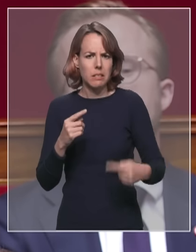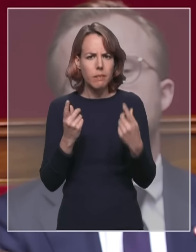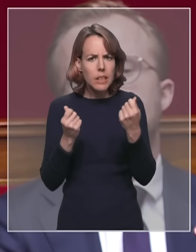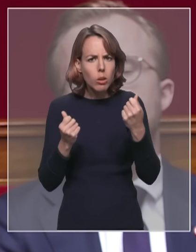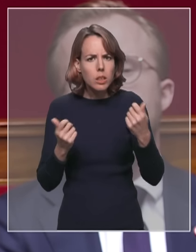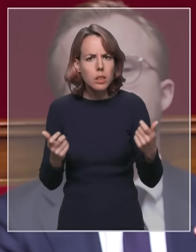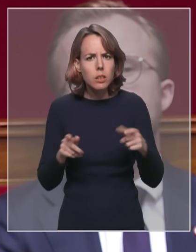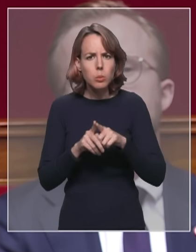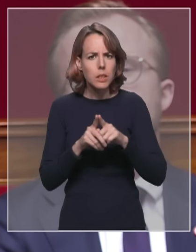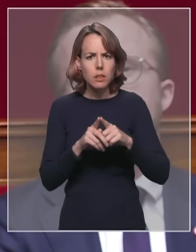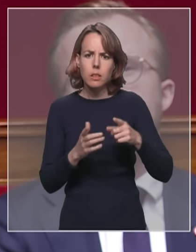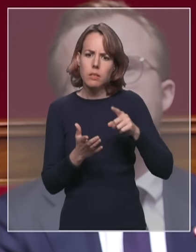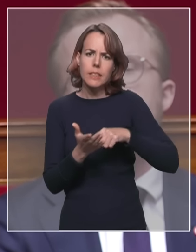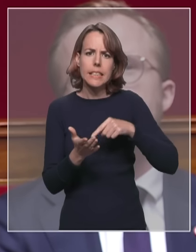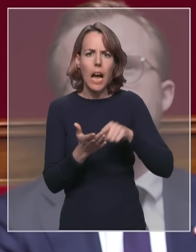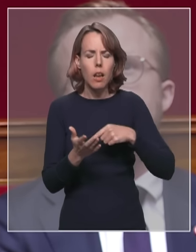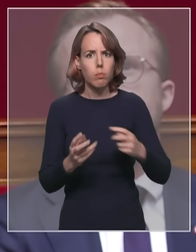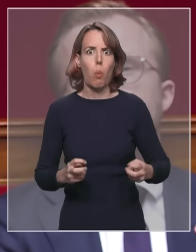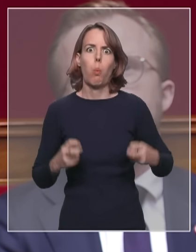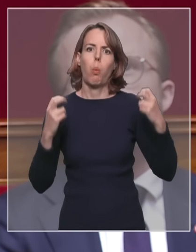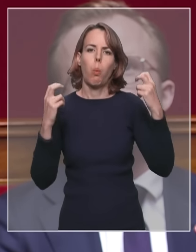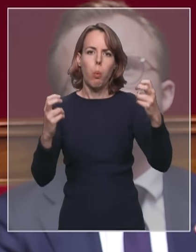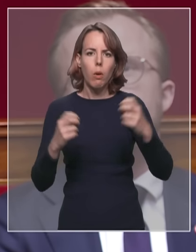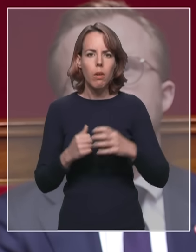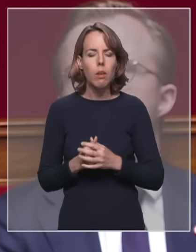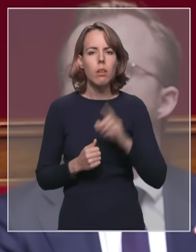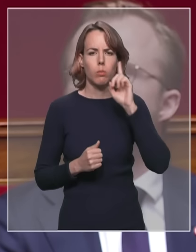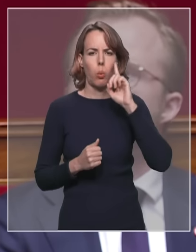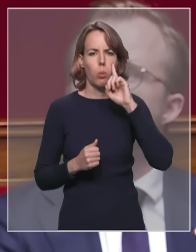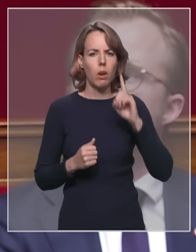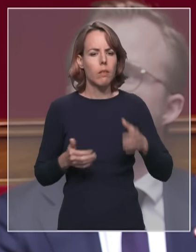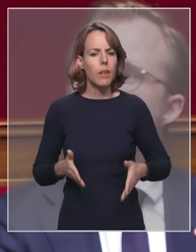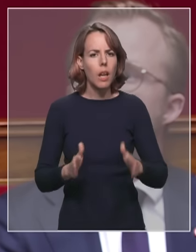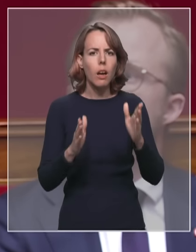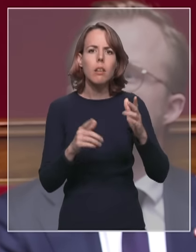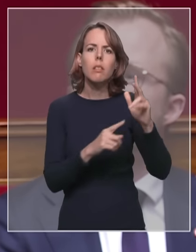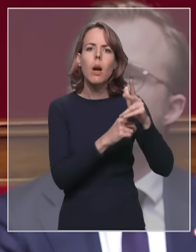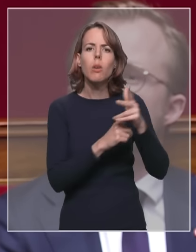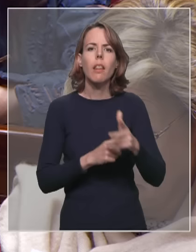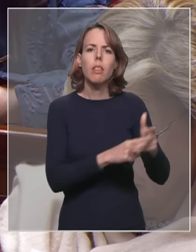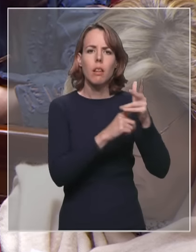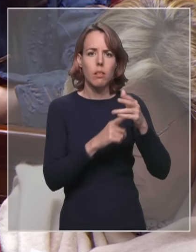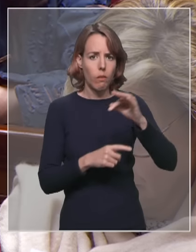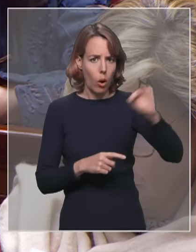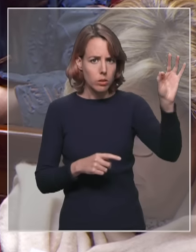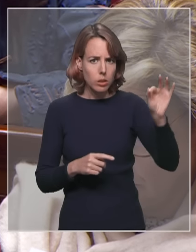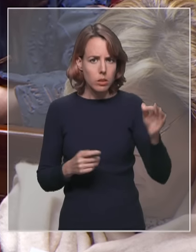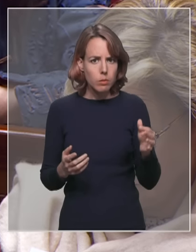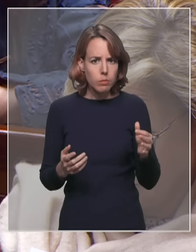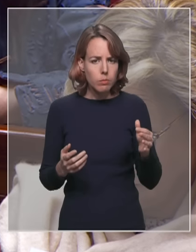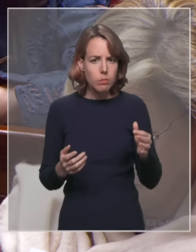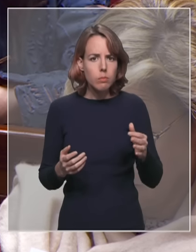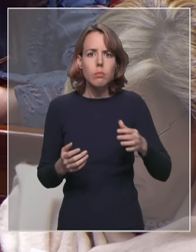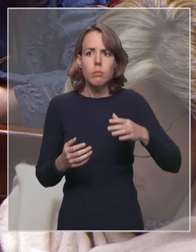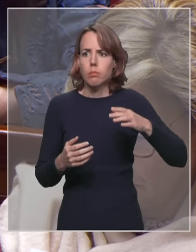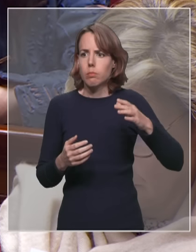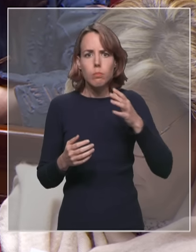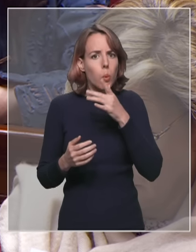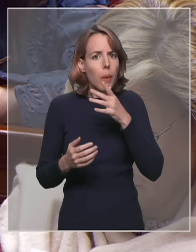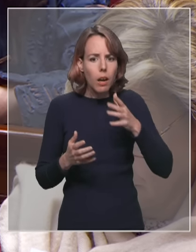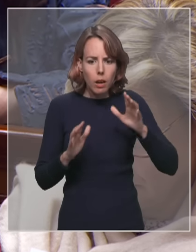la fiscalité. Faillite financière, car les filières éoliennes françaises n'est pas viable sans perfusion d'argent